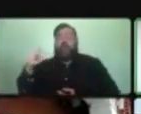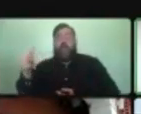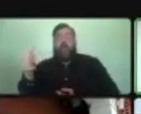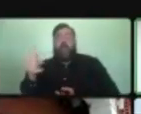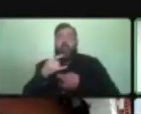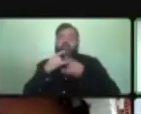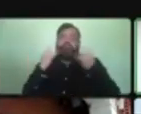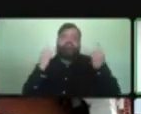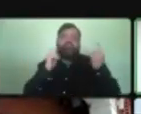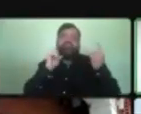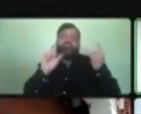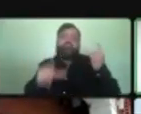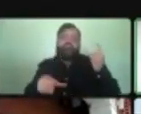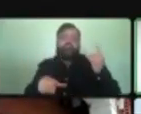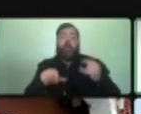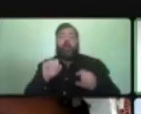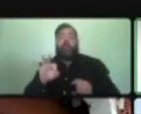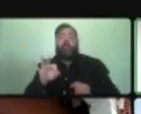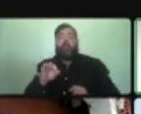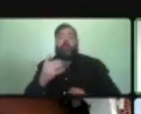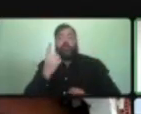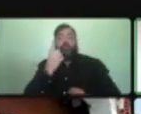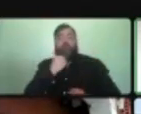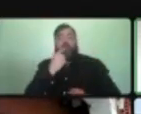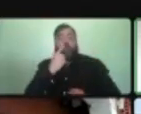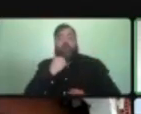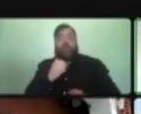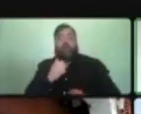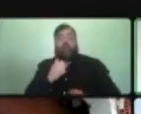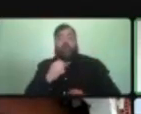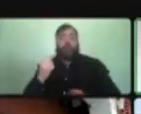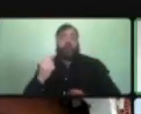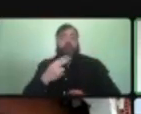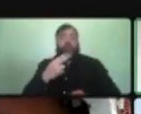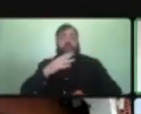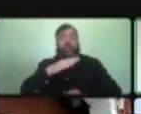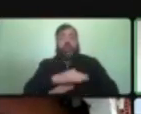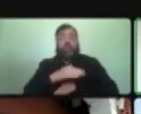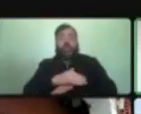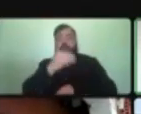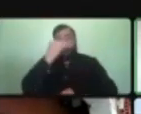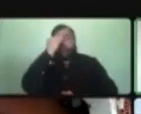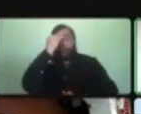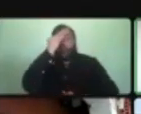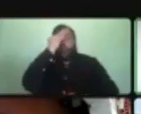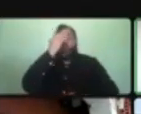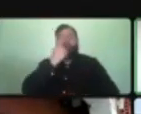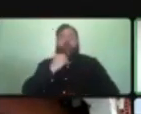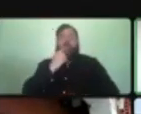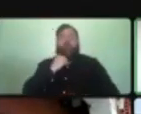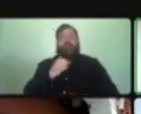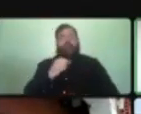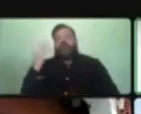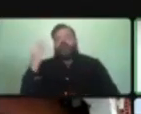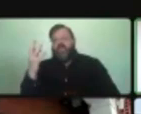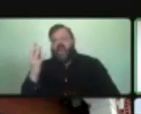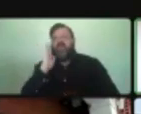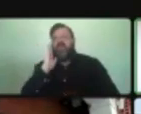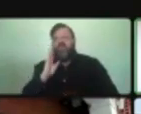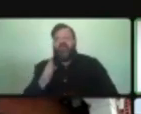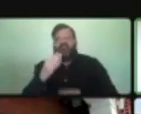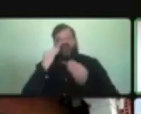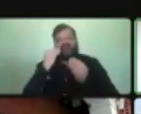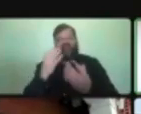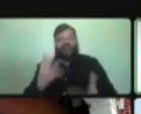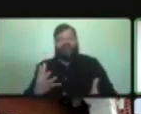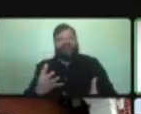rangi ya kijani, jano, na ikiwa hali itabadilika, Alhamisi tutatangaza na